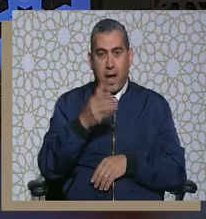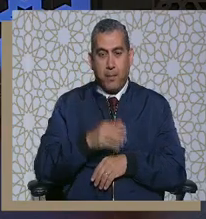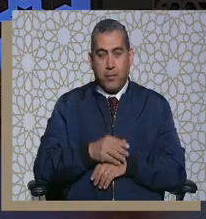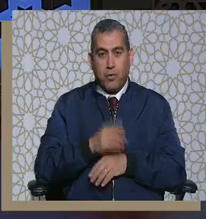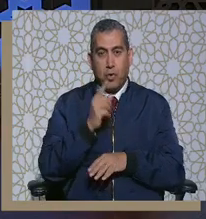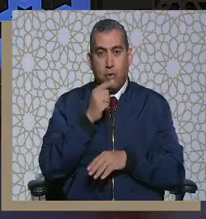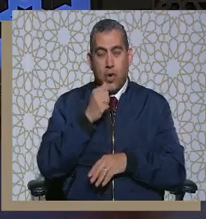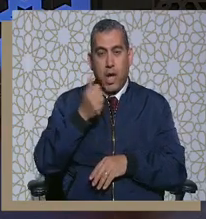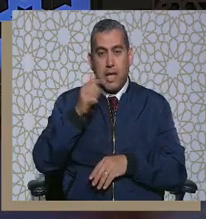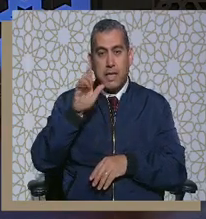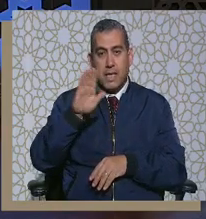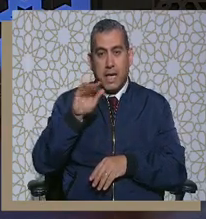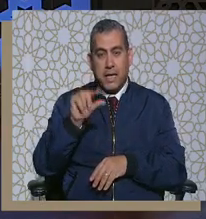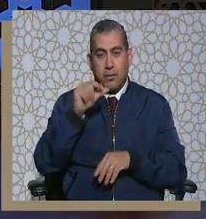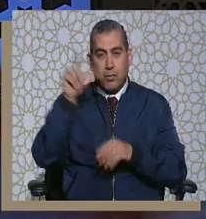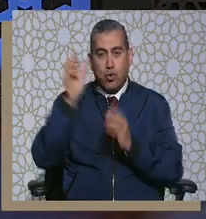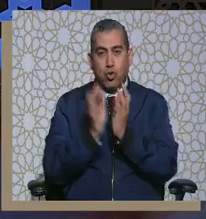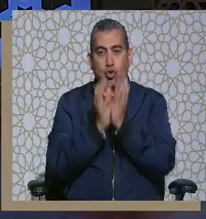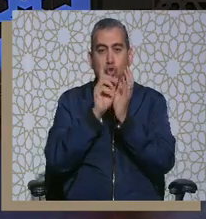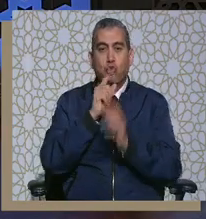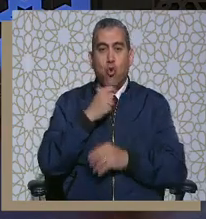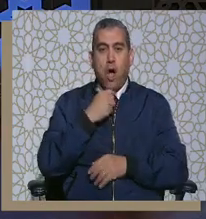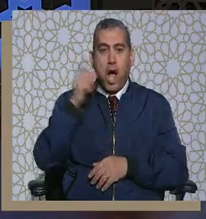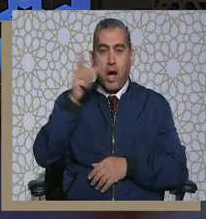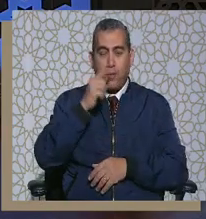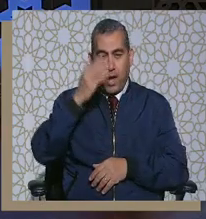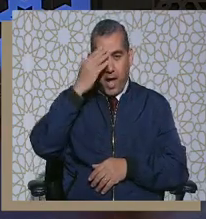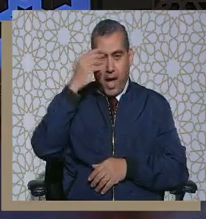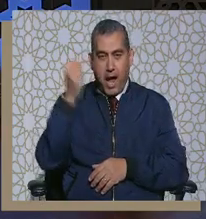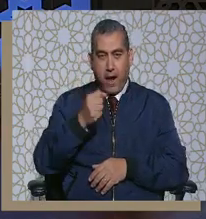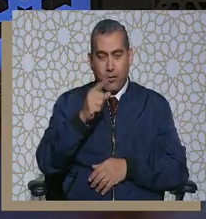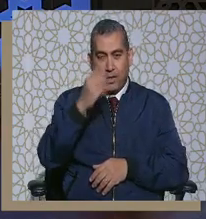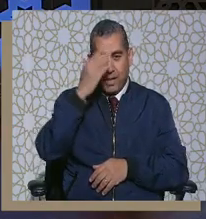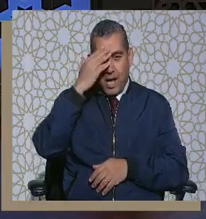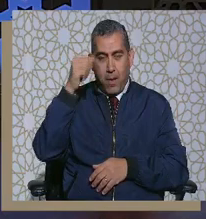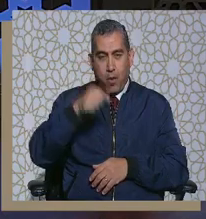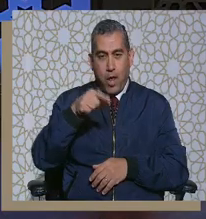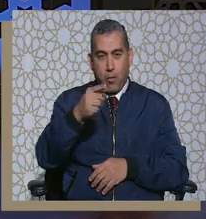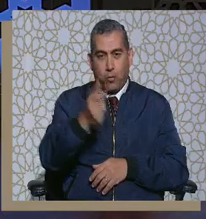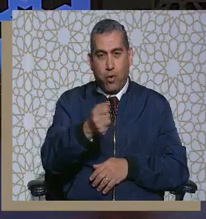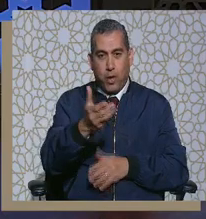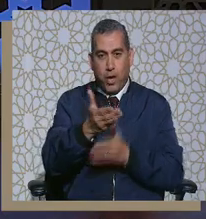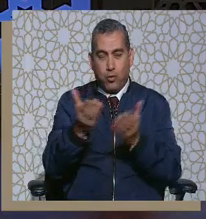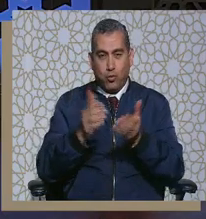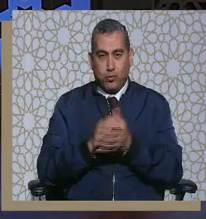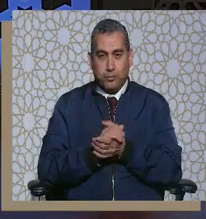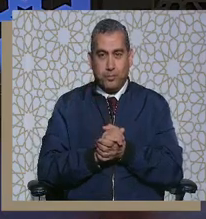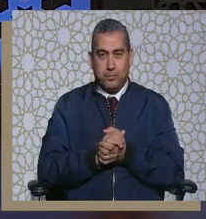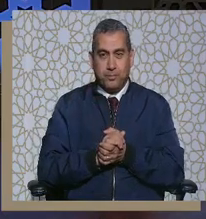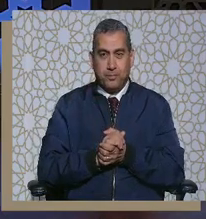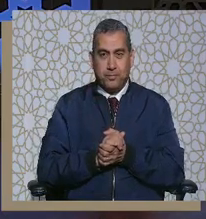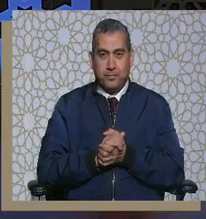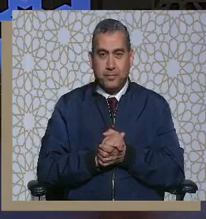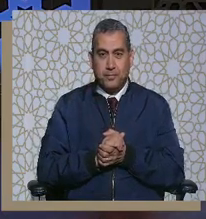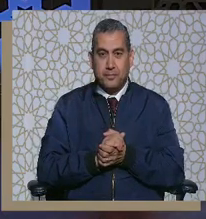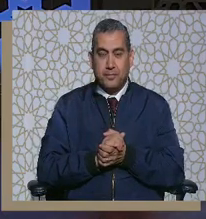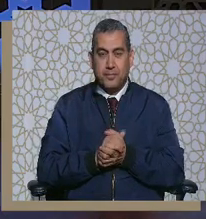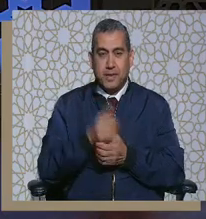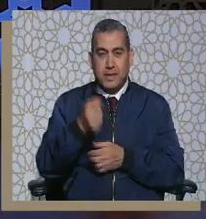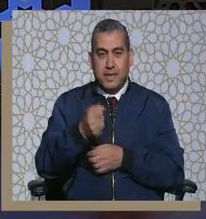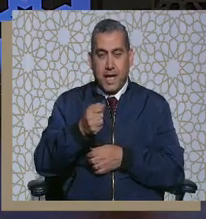السيد ابو عبد الله من سوهاج. يا مرحبا، السلام عليكم. وعليكم السلام ورحمه الله وبركاته. ازيك يا